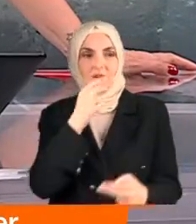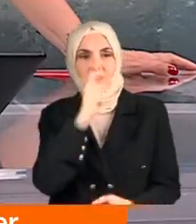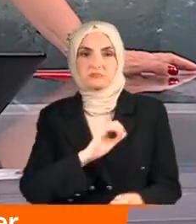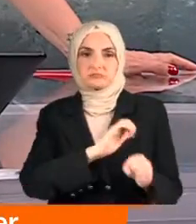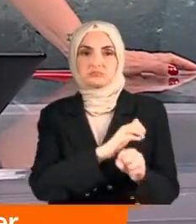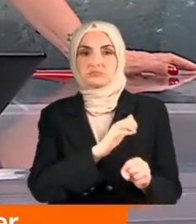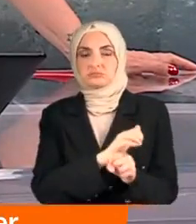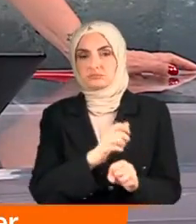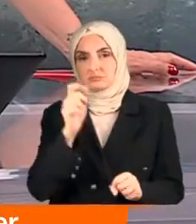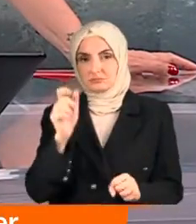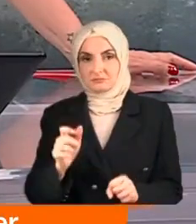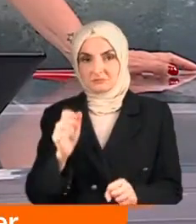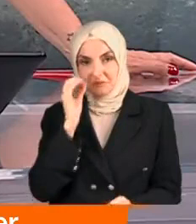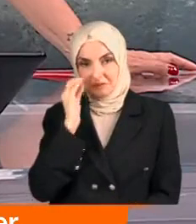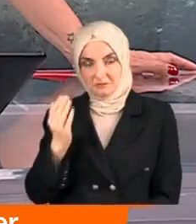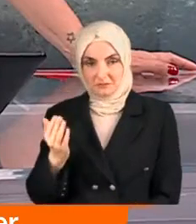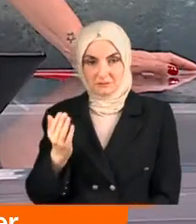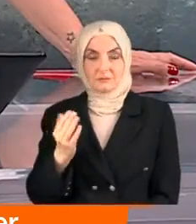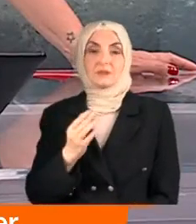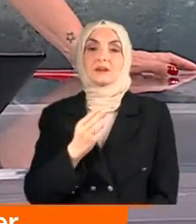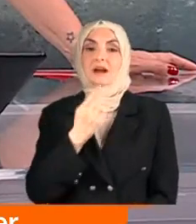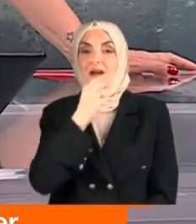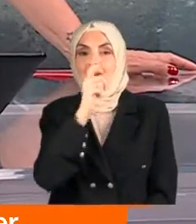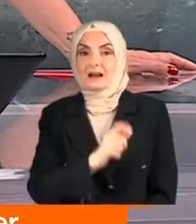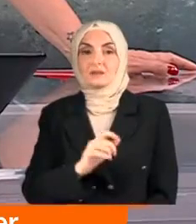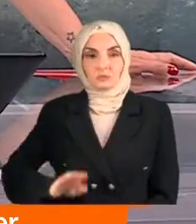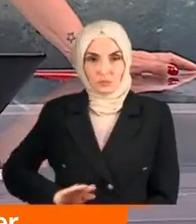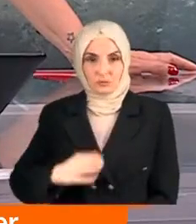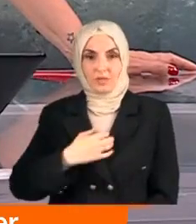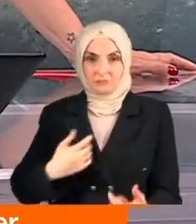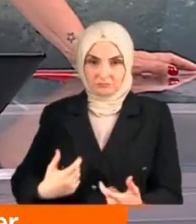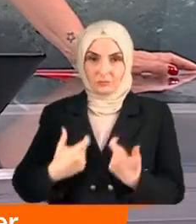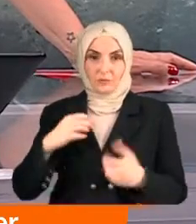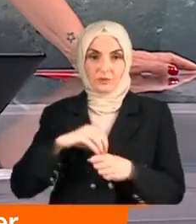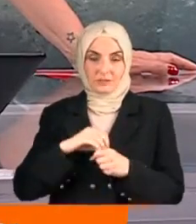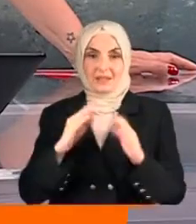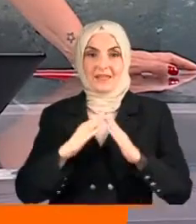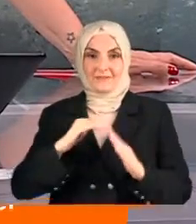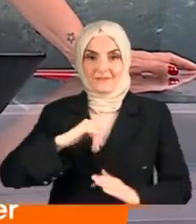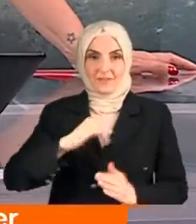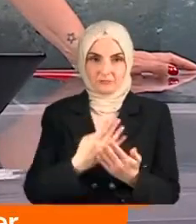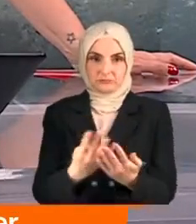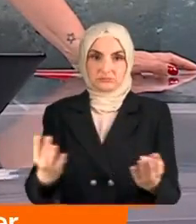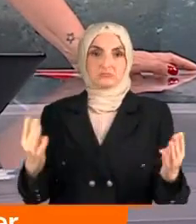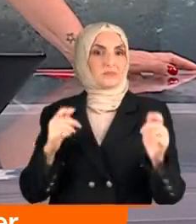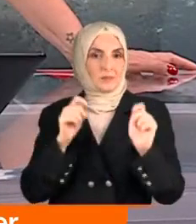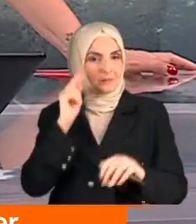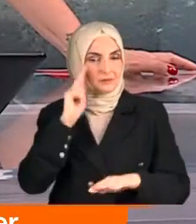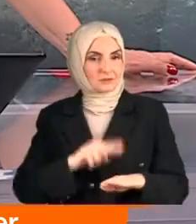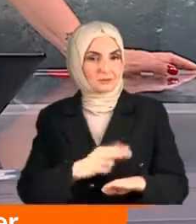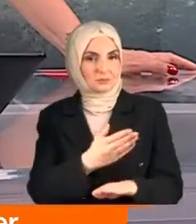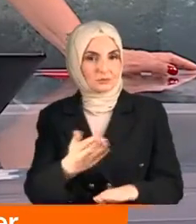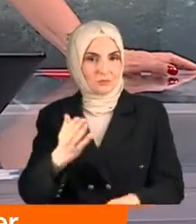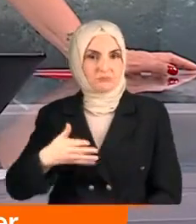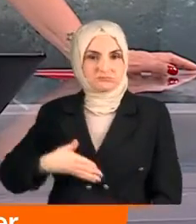kadın canını ve evladını koruyabilmek için evinin etrafına barikat çekmişti hatırlarsınız. Acun'un evini basan o şehir eşkıyası